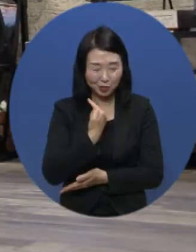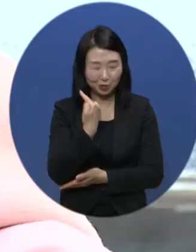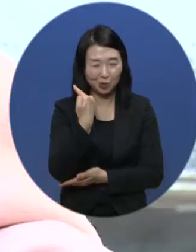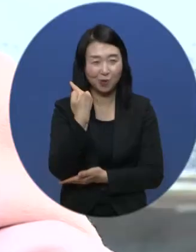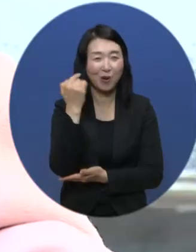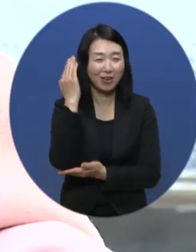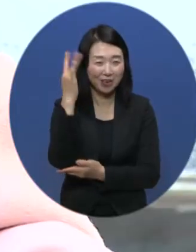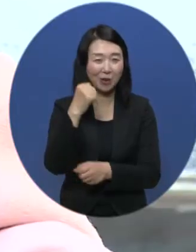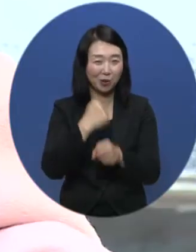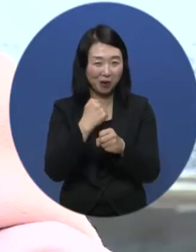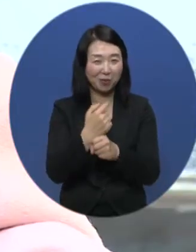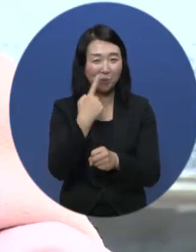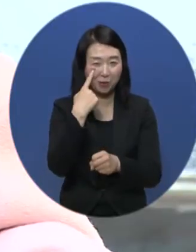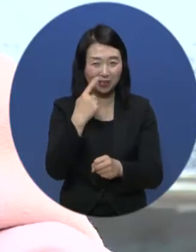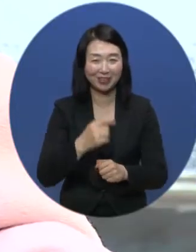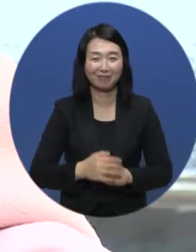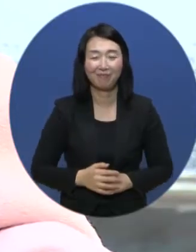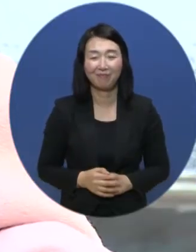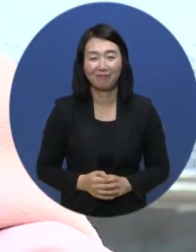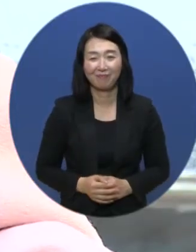출판하자.